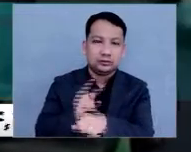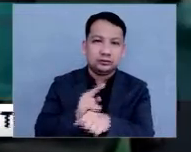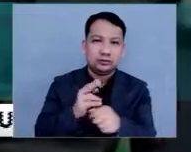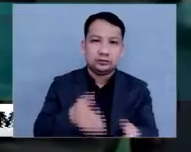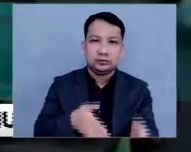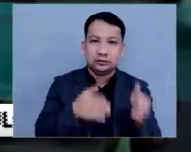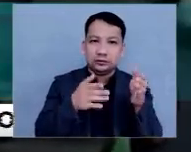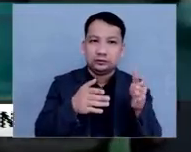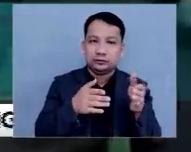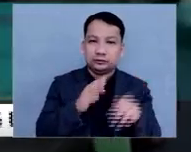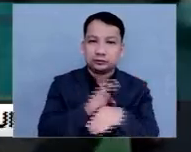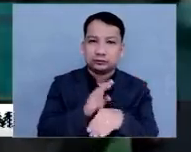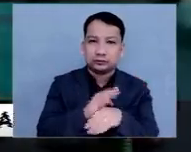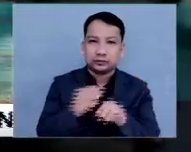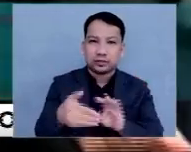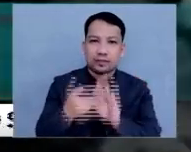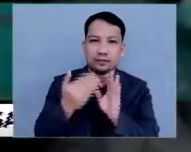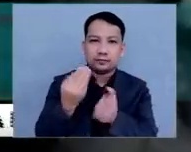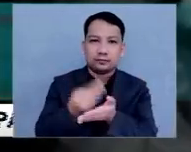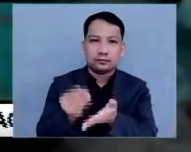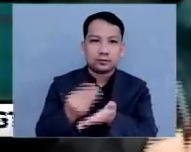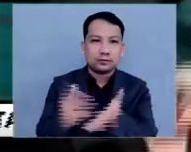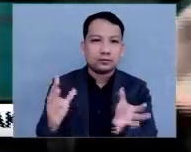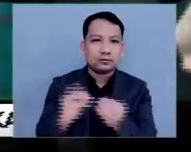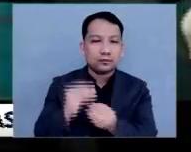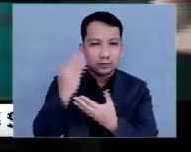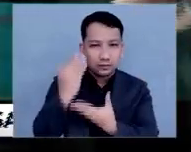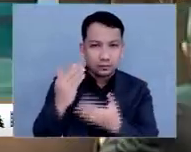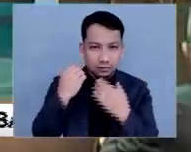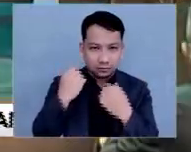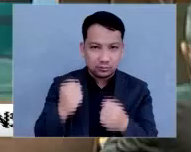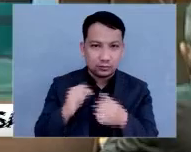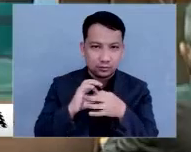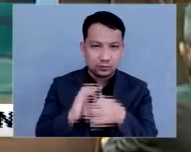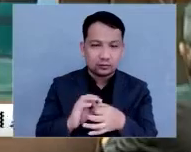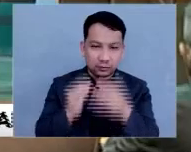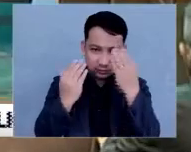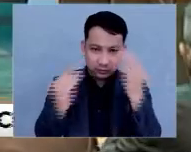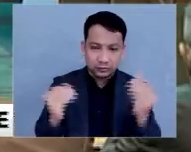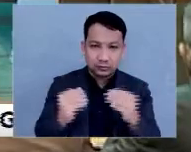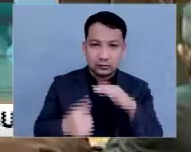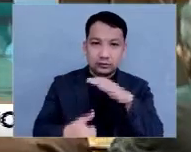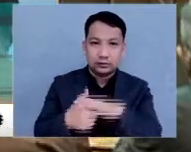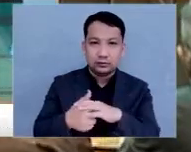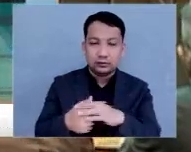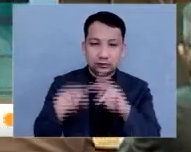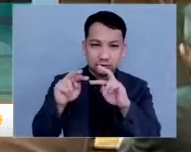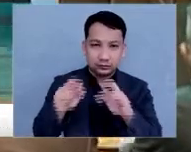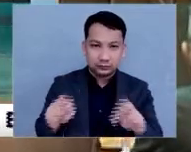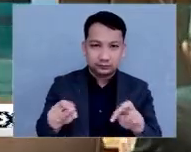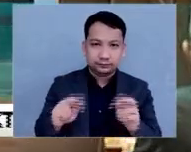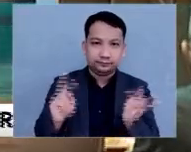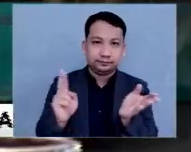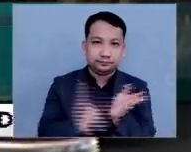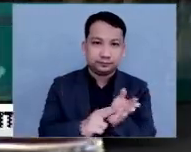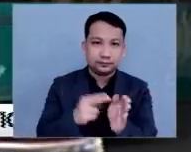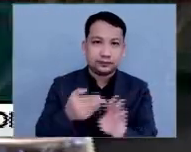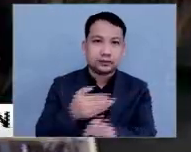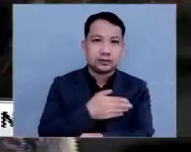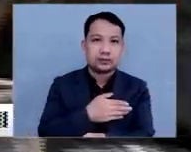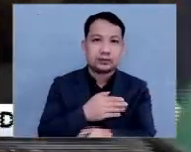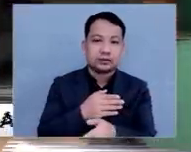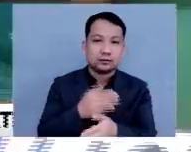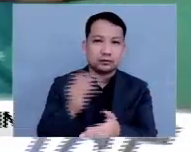nila bilang front ng money laundering lalong tumibay ang koneksyon ng dalawa dahil nabisto rin sa pagdinig na pirmado na ni Alice go ang